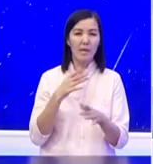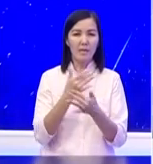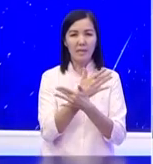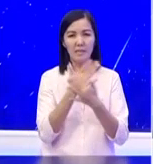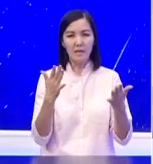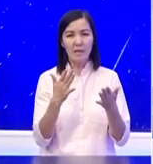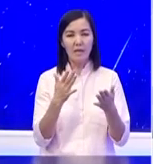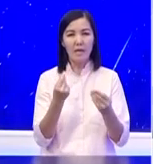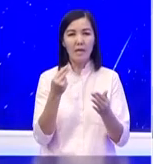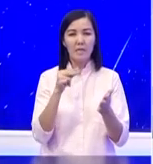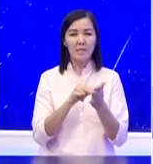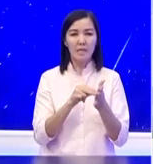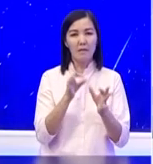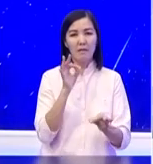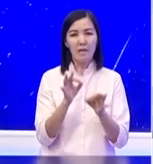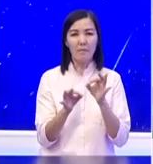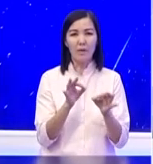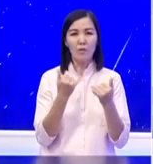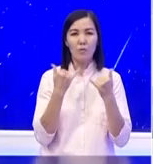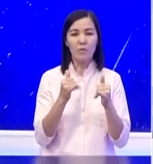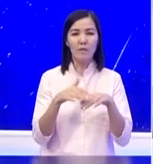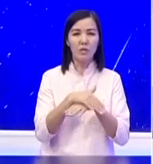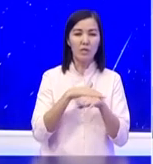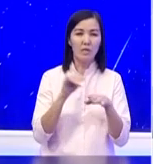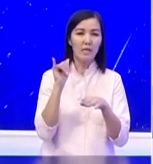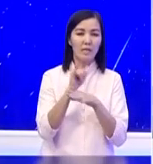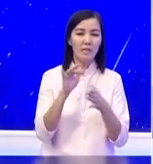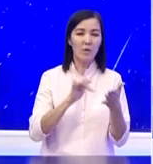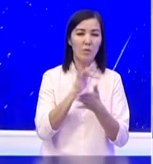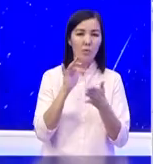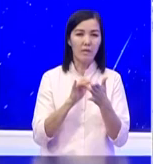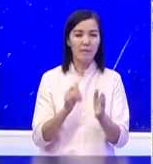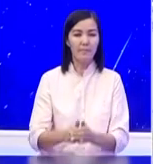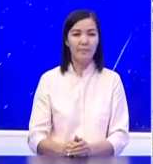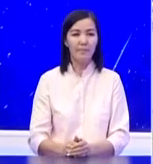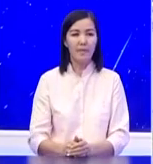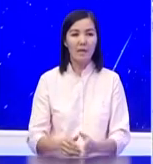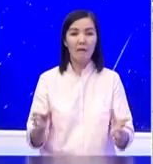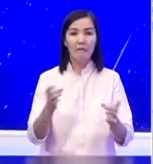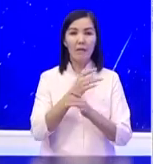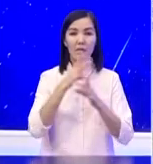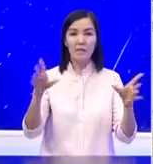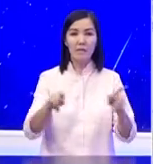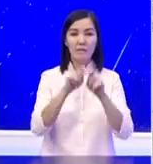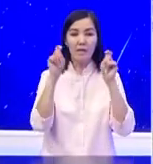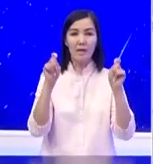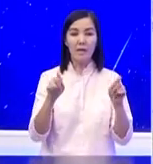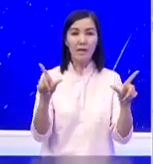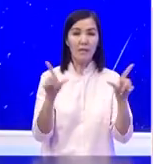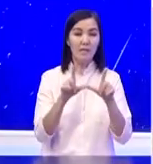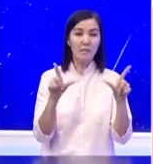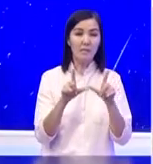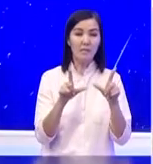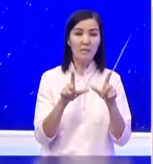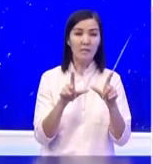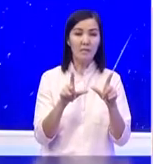ассортимент и приемлемые цены приятно удивили жителей и гостей города. Торжественного открытия супермаркета не было в связи